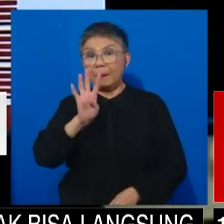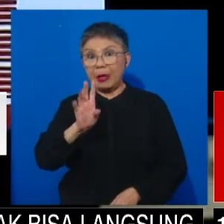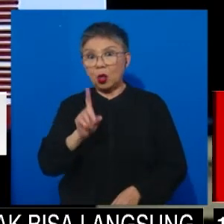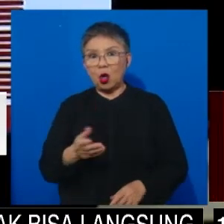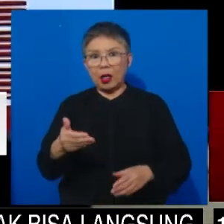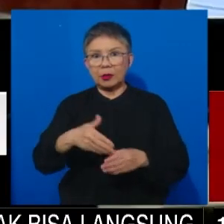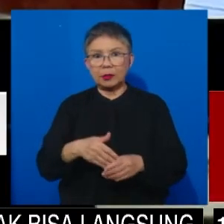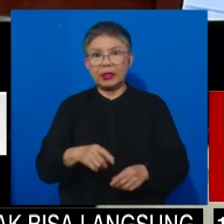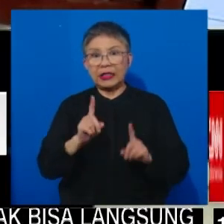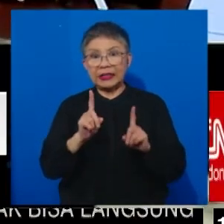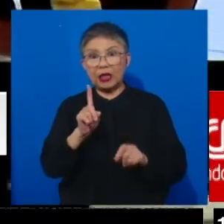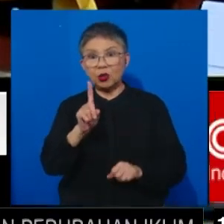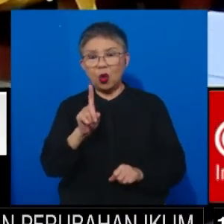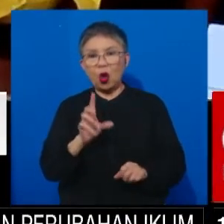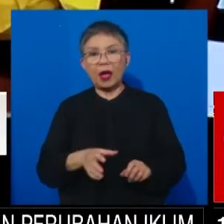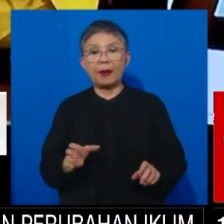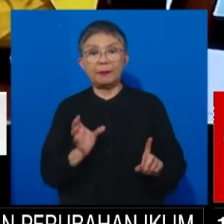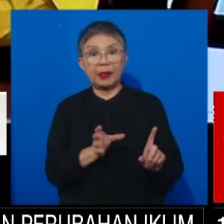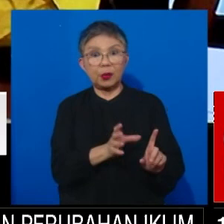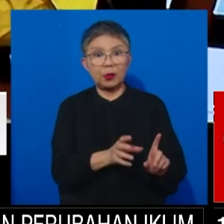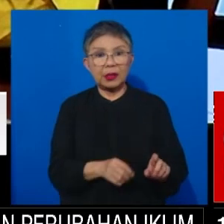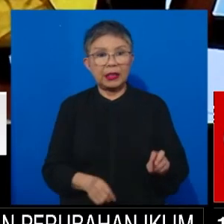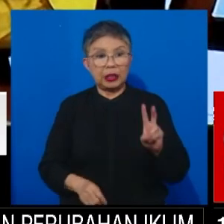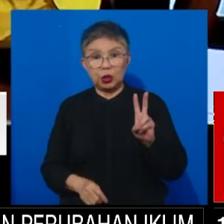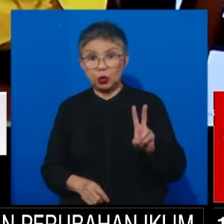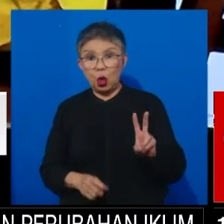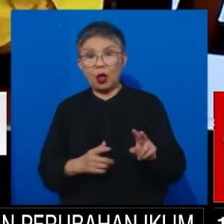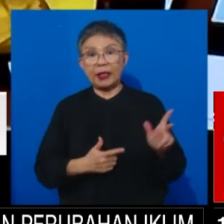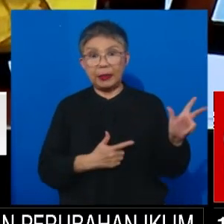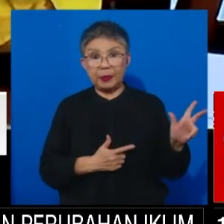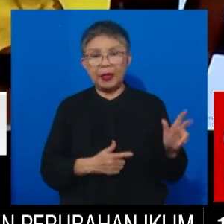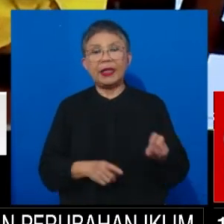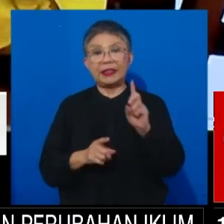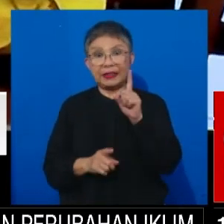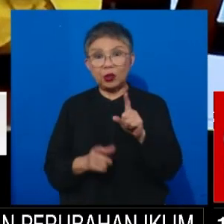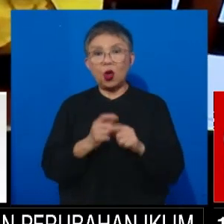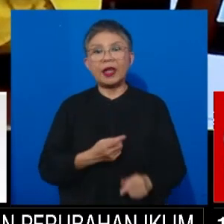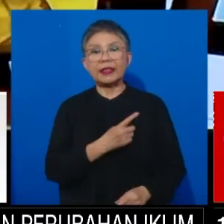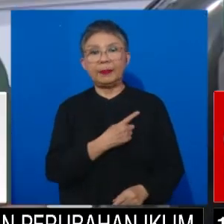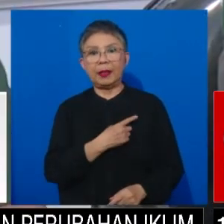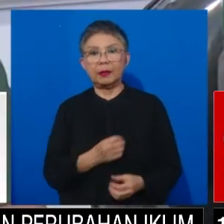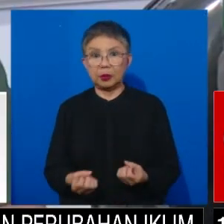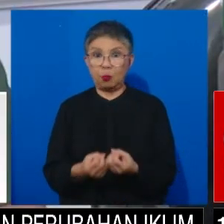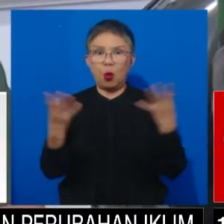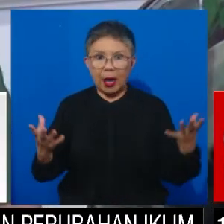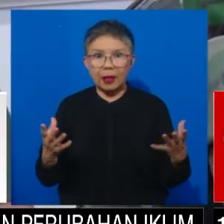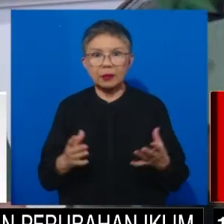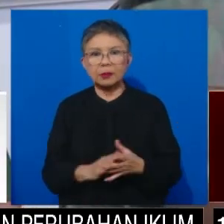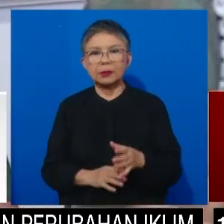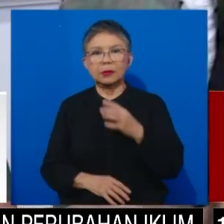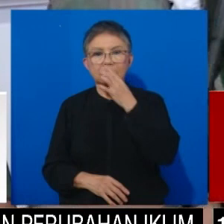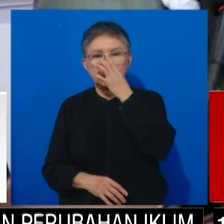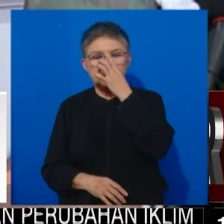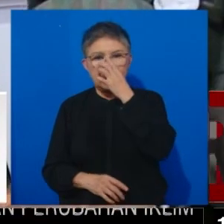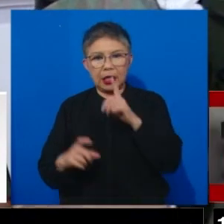pas pampres, 2 anggota TNI, dan seorang warga sipil. Keterlibatan publik mengungkap kasus ini sejalan dengan keterangan